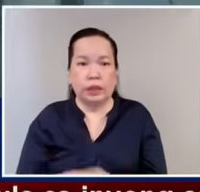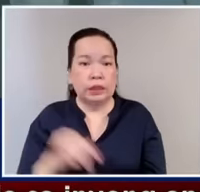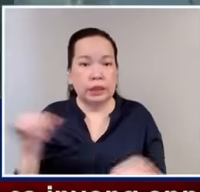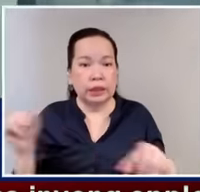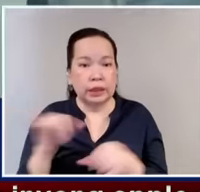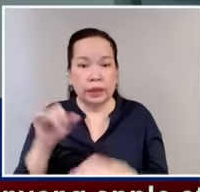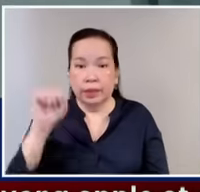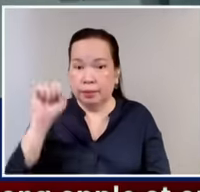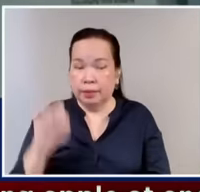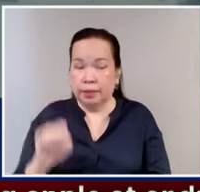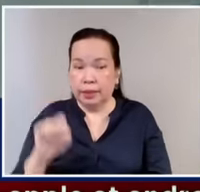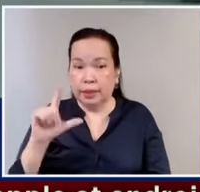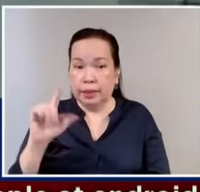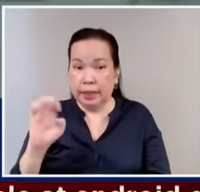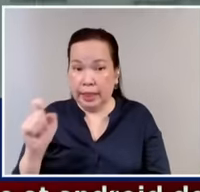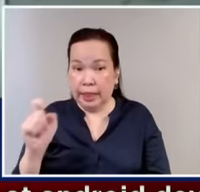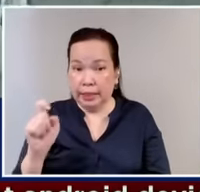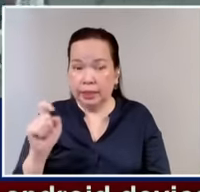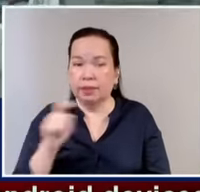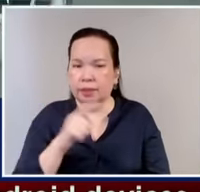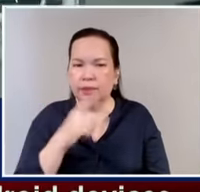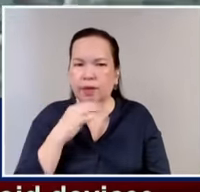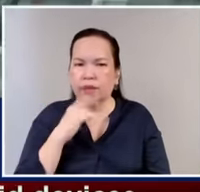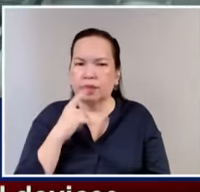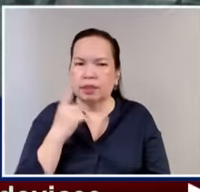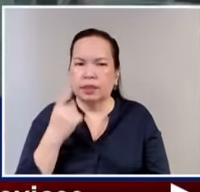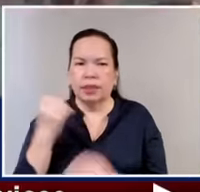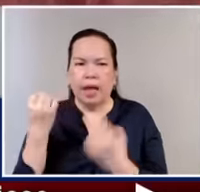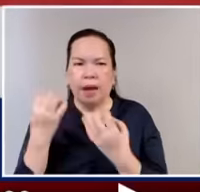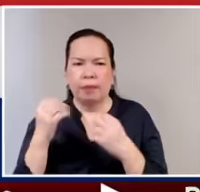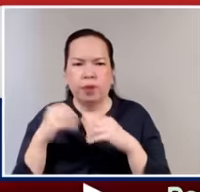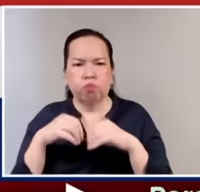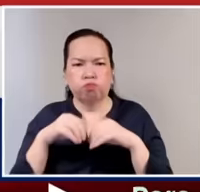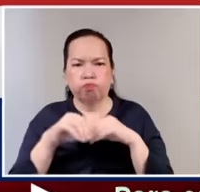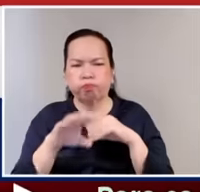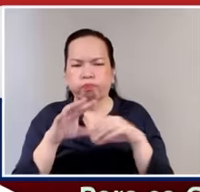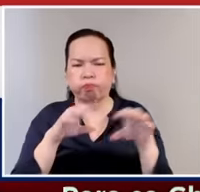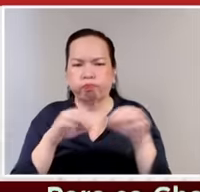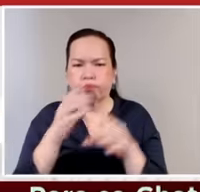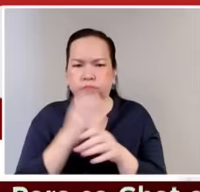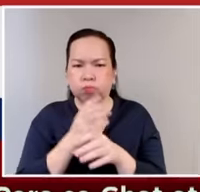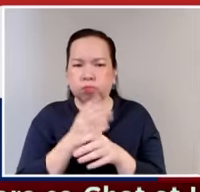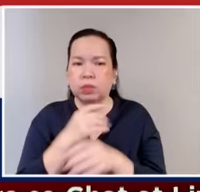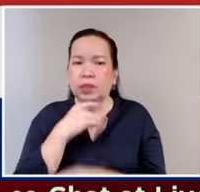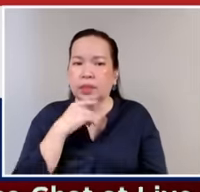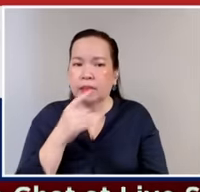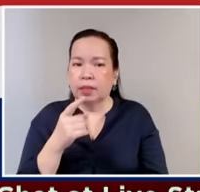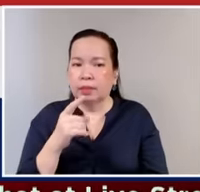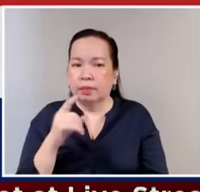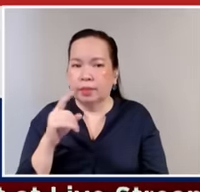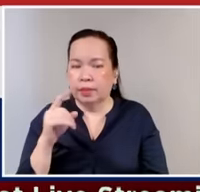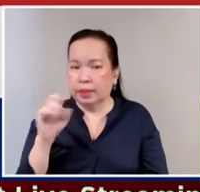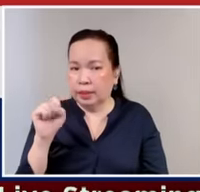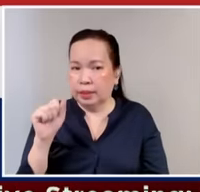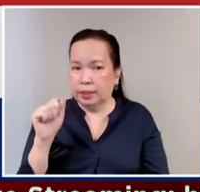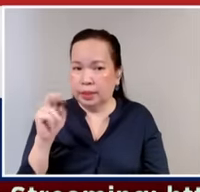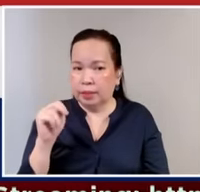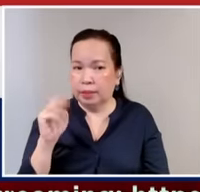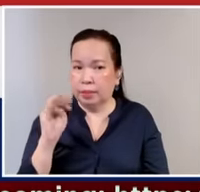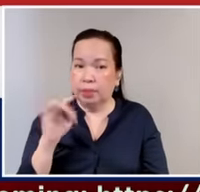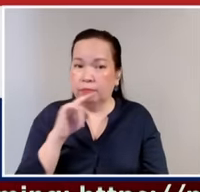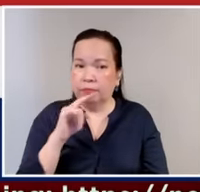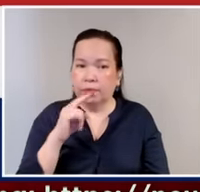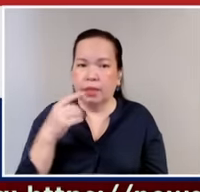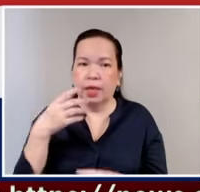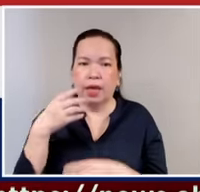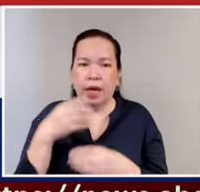Luzon Expressway dahil na rin sa volume ng mga sasakyan. Ayon sa operator ng SLEX, nagdagdag na sila ng ambulance